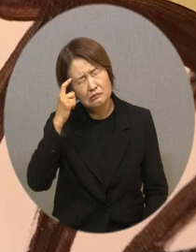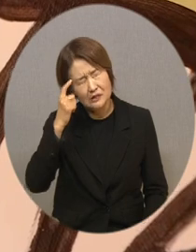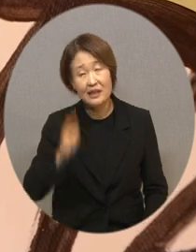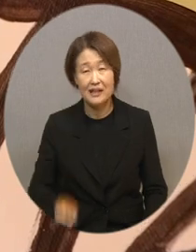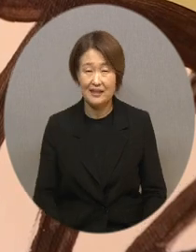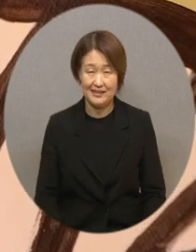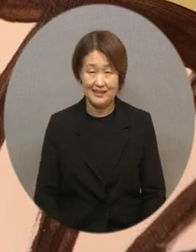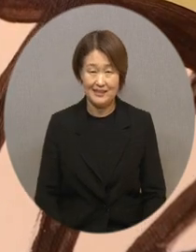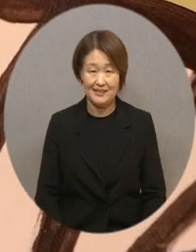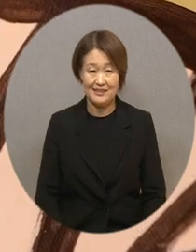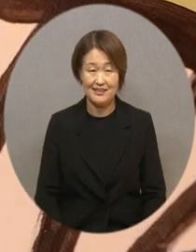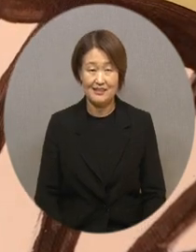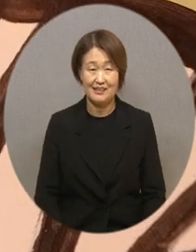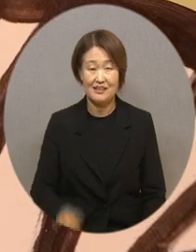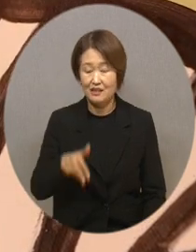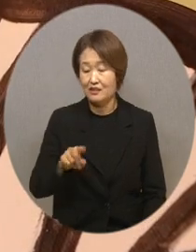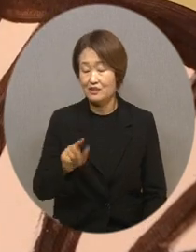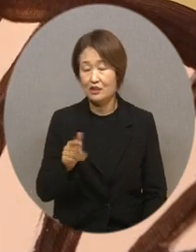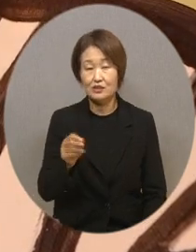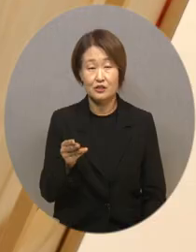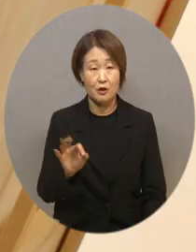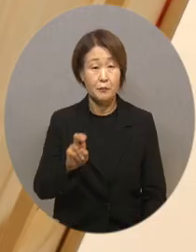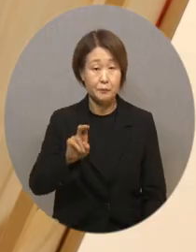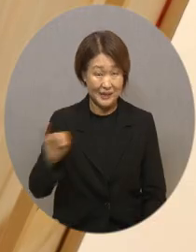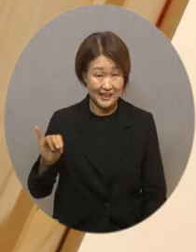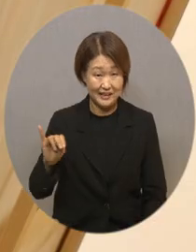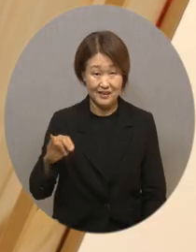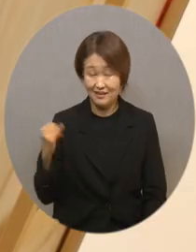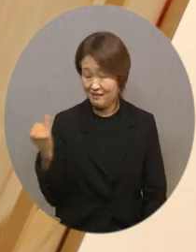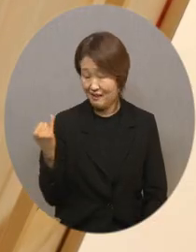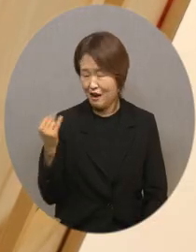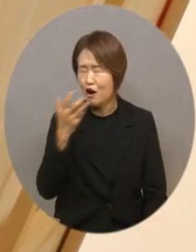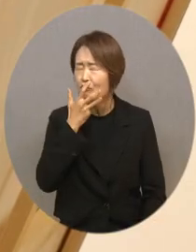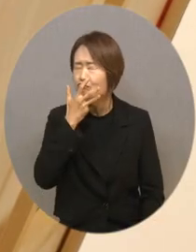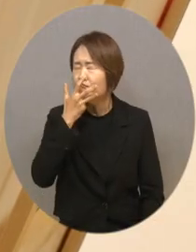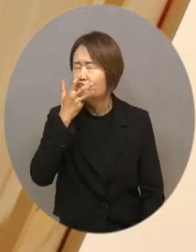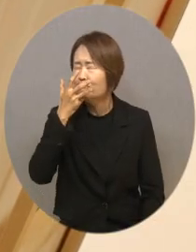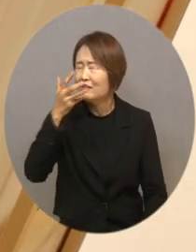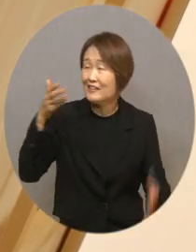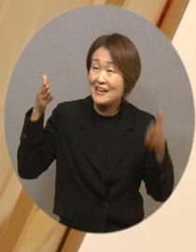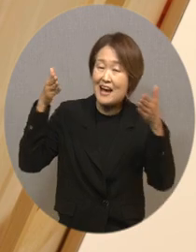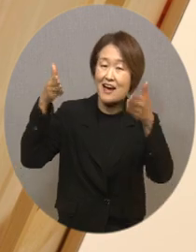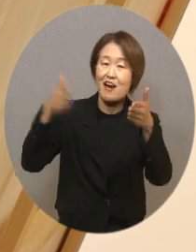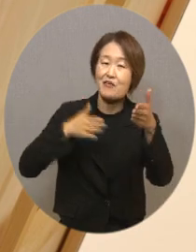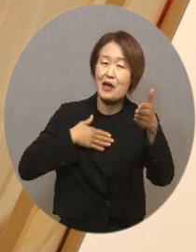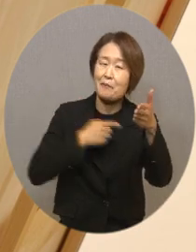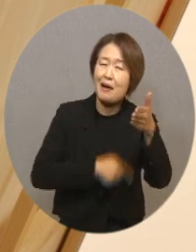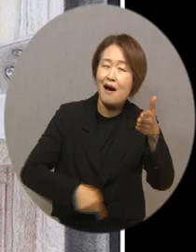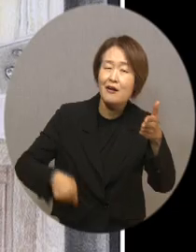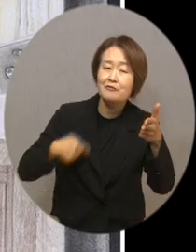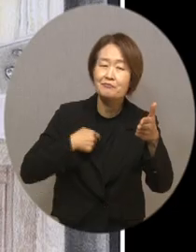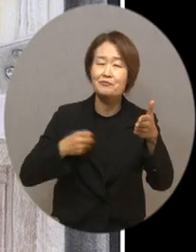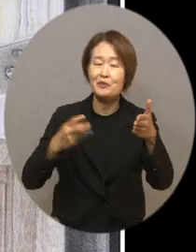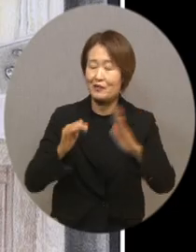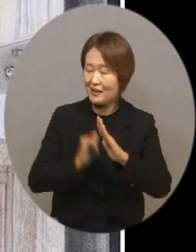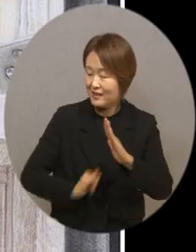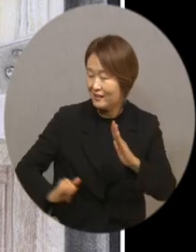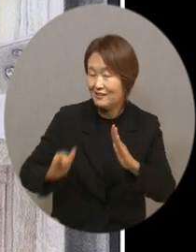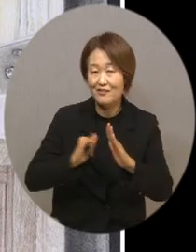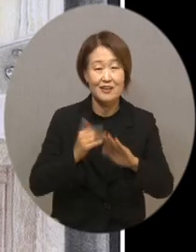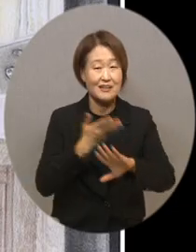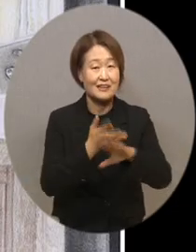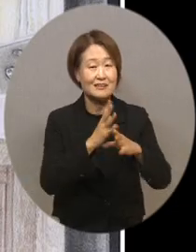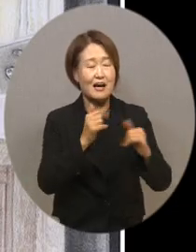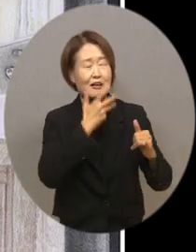들었습니다. 전영미 작가는 작품을 통해 꿈을 향한 자신의 마음뿐 아니라 가족과